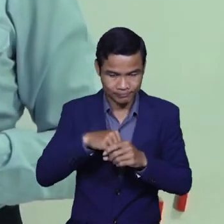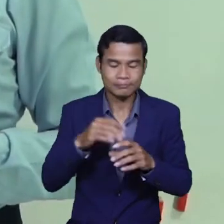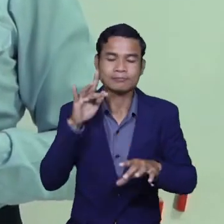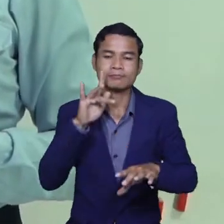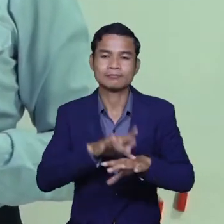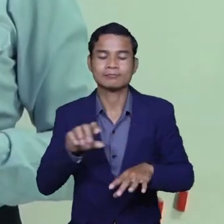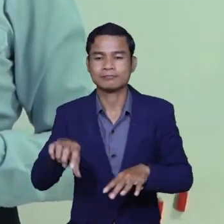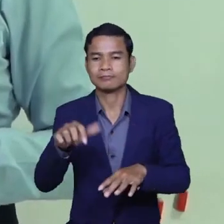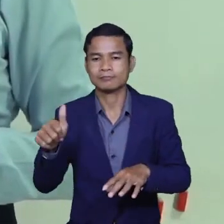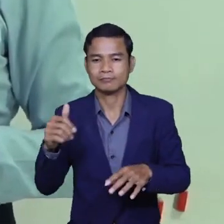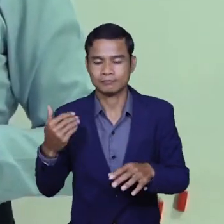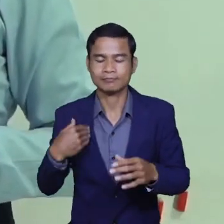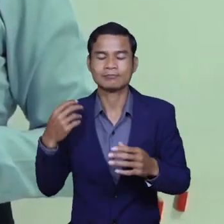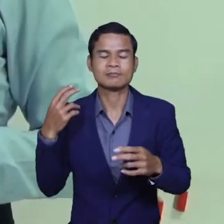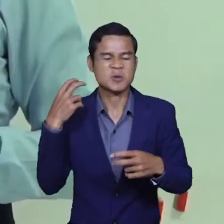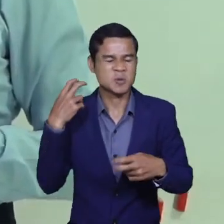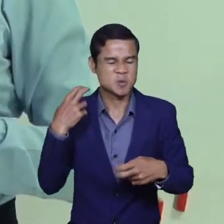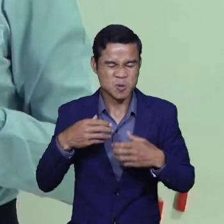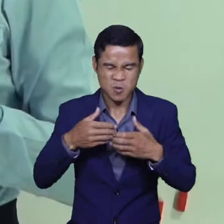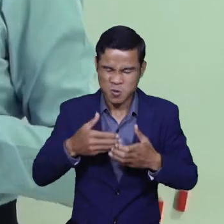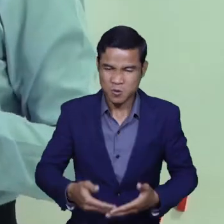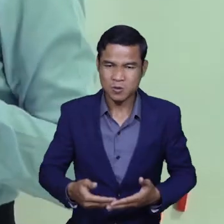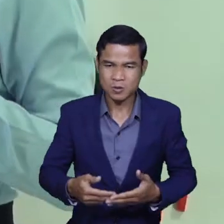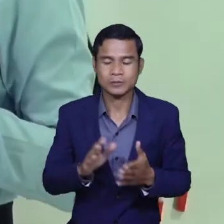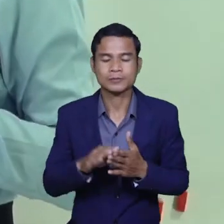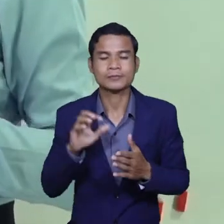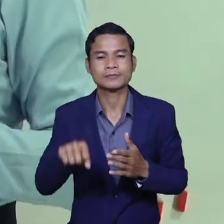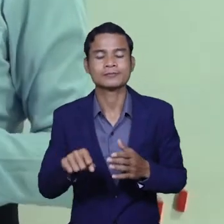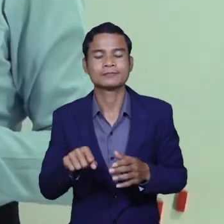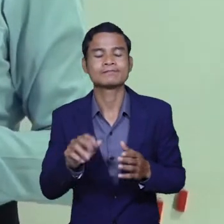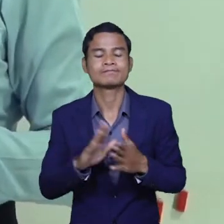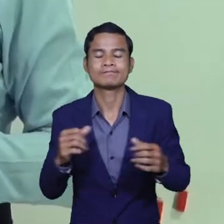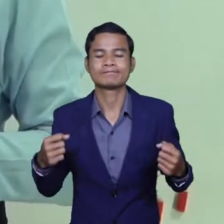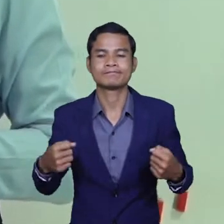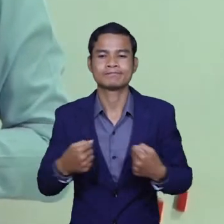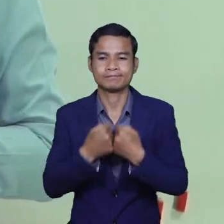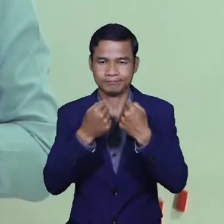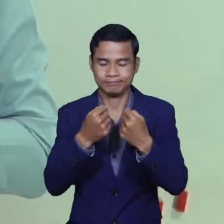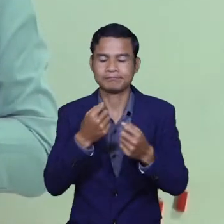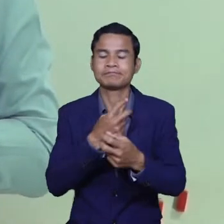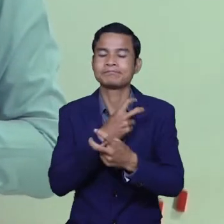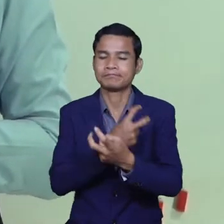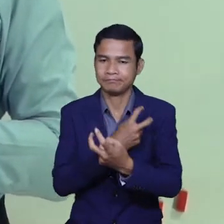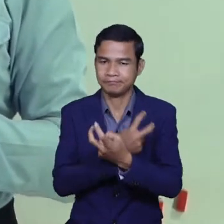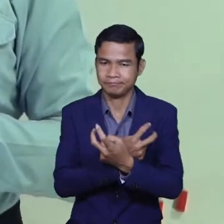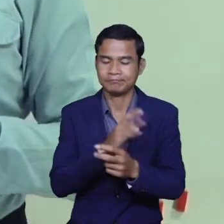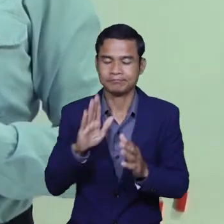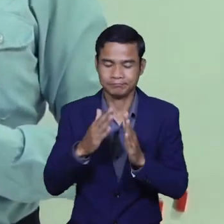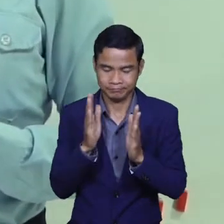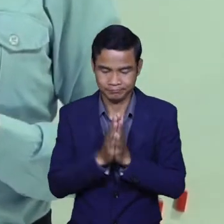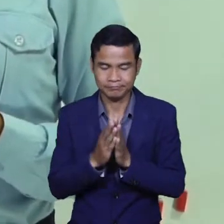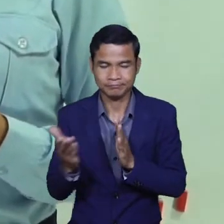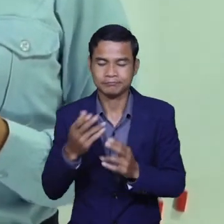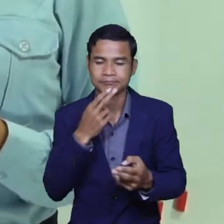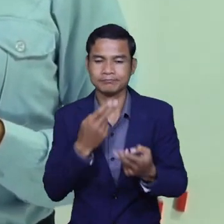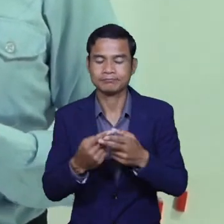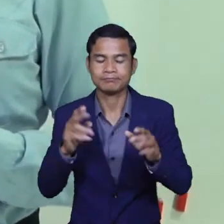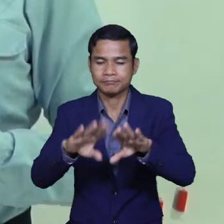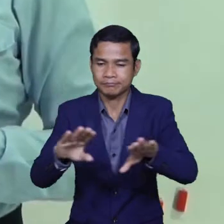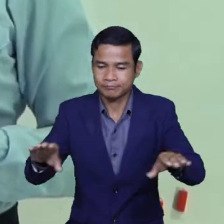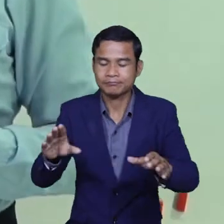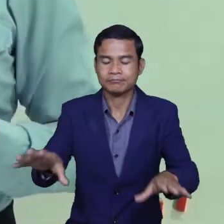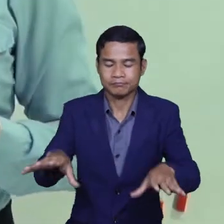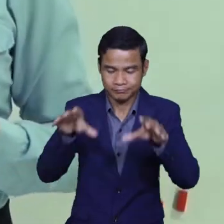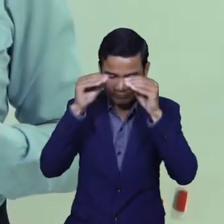ចណាមួយដែលធ្ងន់ធ្ងរចានេះហើយគឺជាចាគ្រោះថ្នាក់ឆ្អឹងណាកូនណាចាអរគុណសម្រាប់ចម្លើយរបស់កូនកូនទាំងអស់